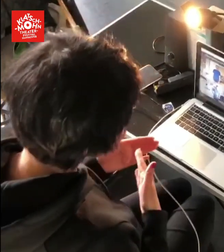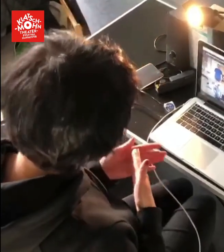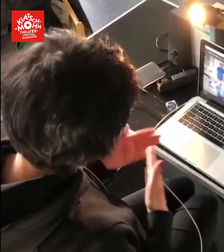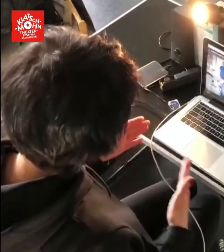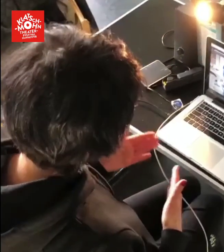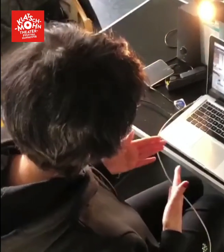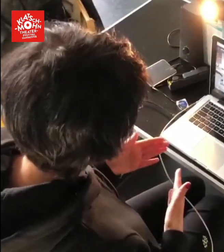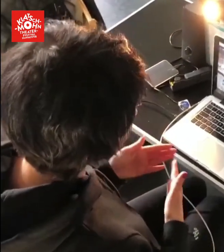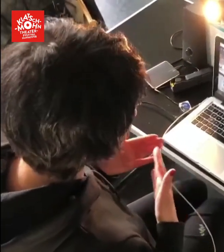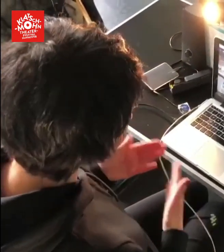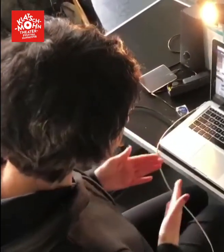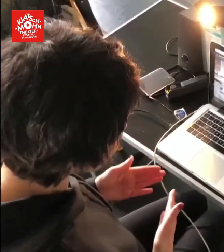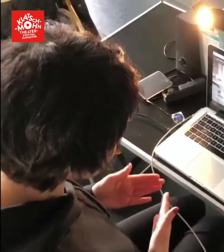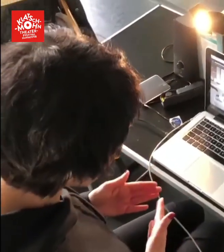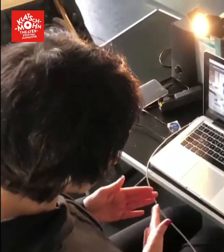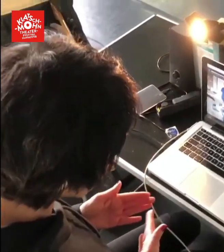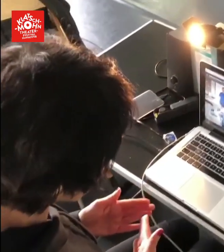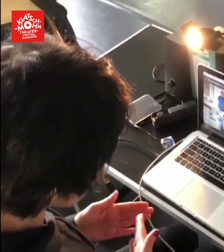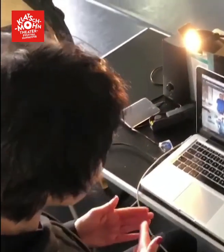anmachen, weil es ist immer störend.